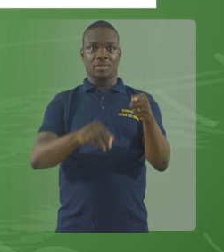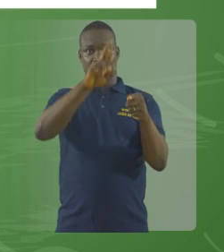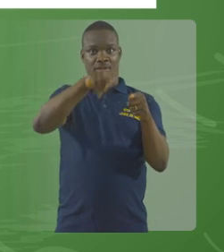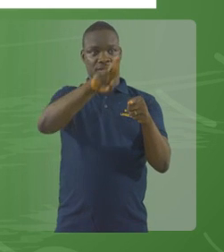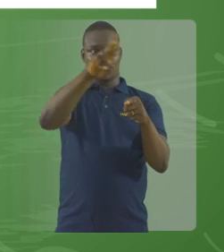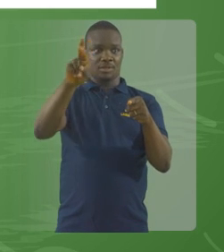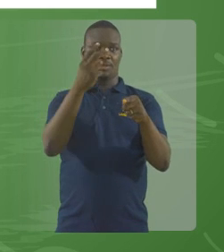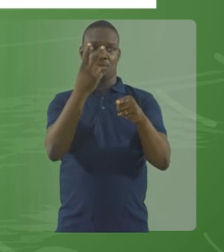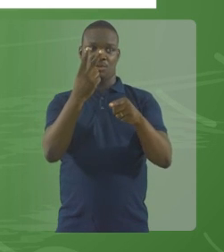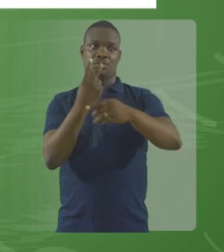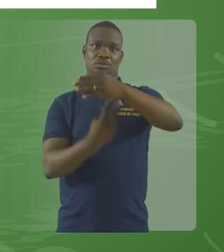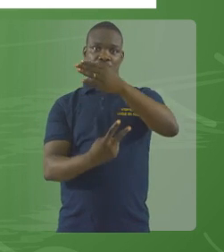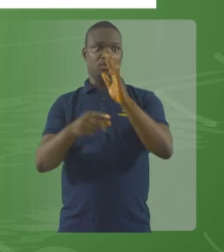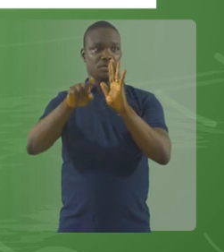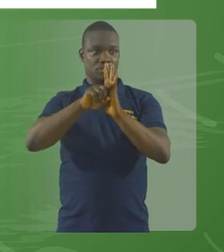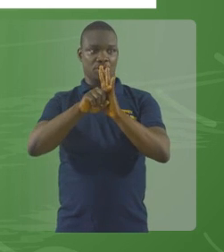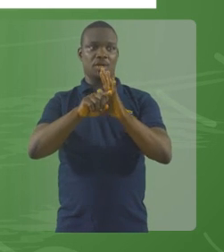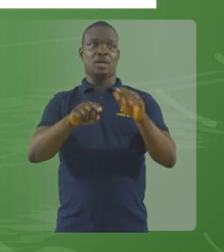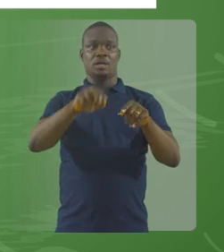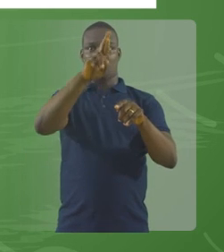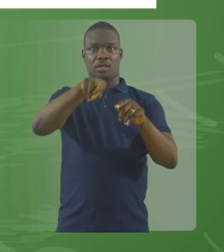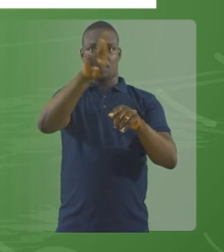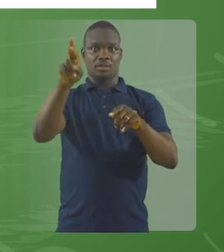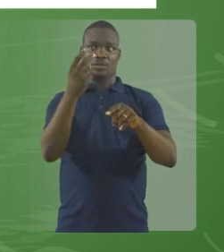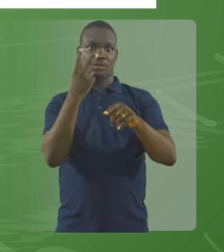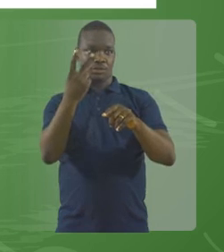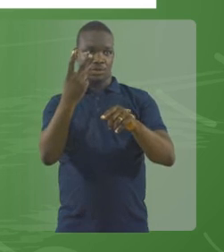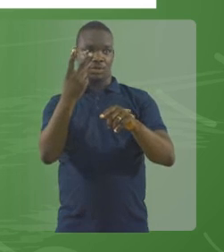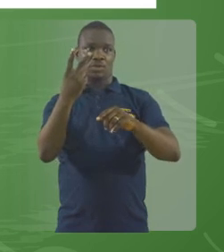2 moins racine de 2 sur 2i,